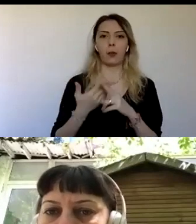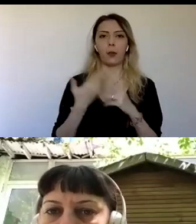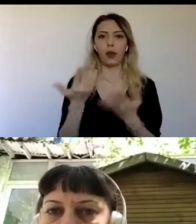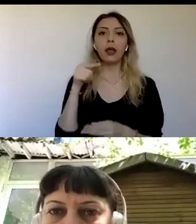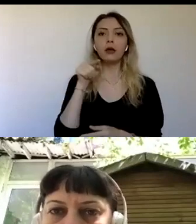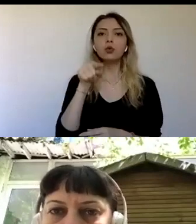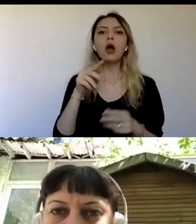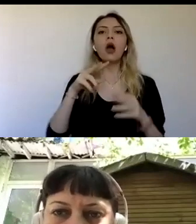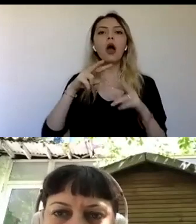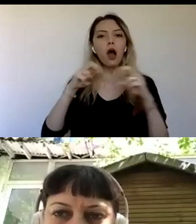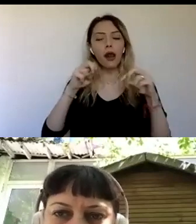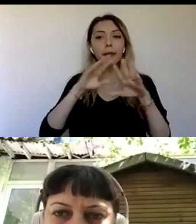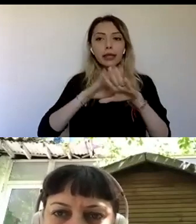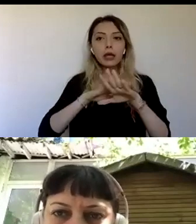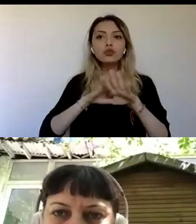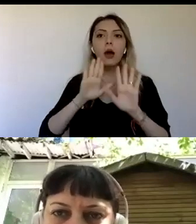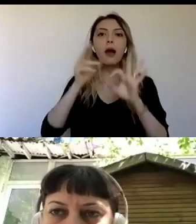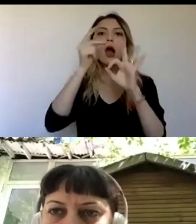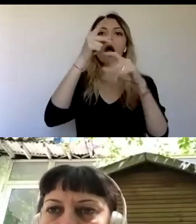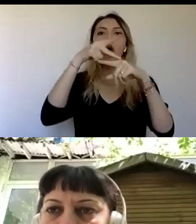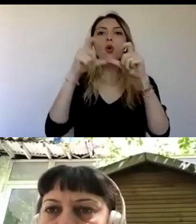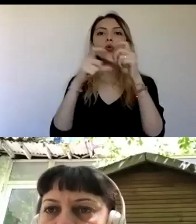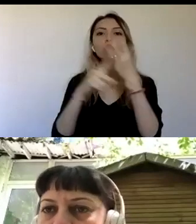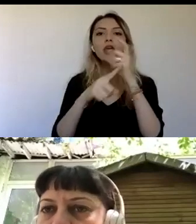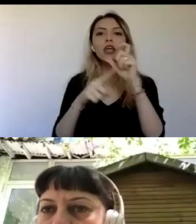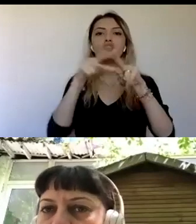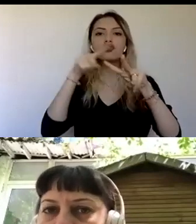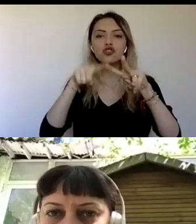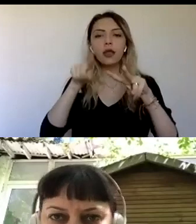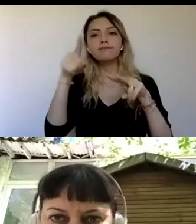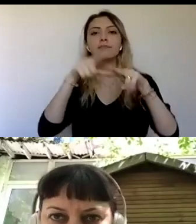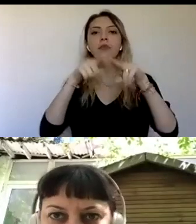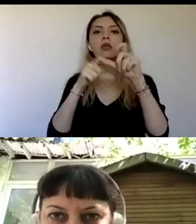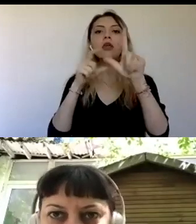aramanda Özgecan cinayetiyle ilgili şey olmasın,